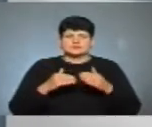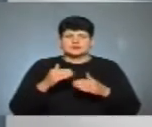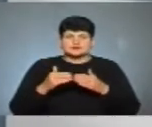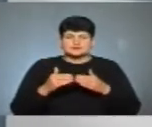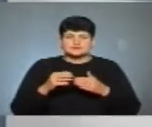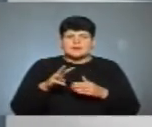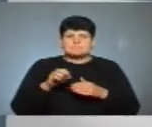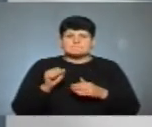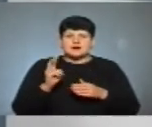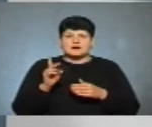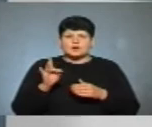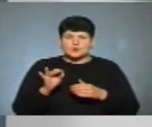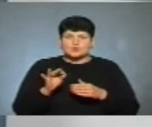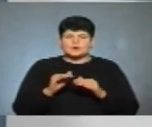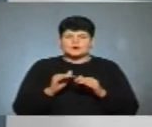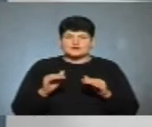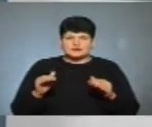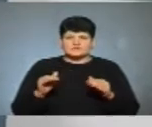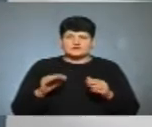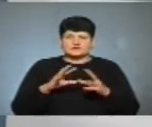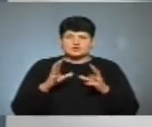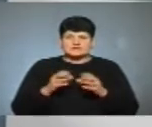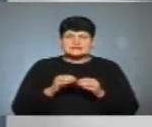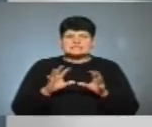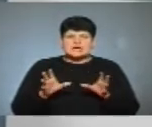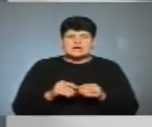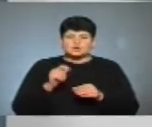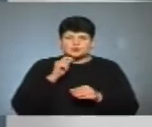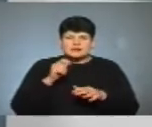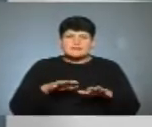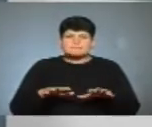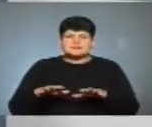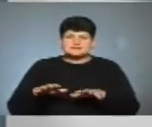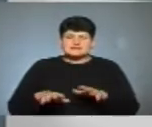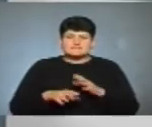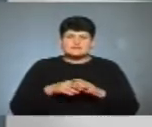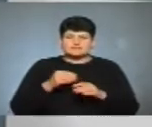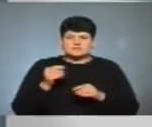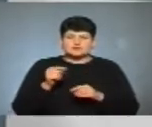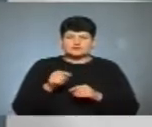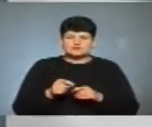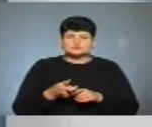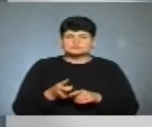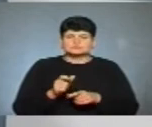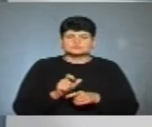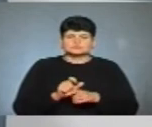на макрорівні в контексті загальноукраїнському, а місцеві вибори, вони доволі